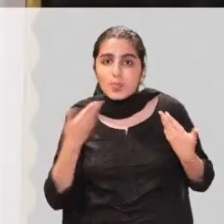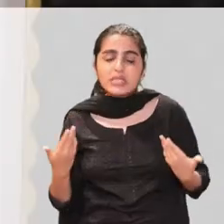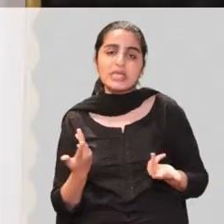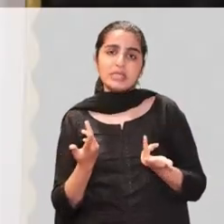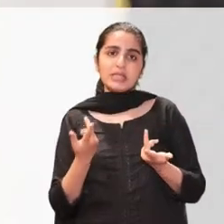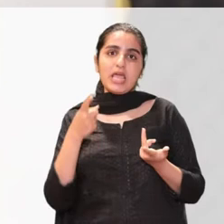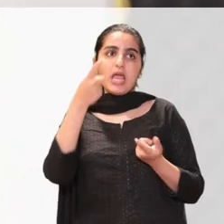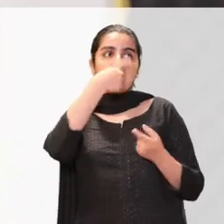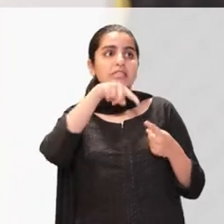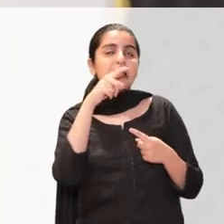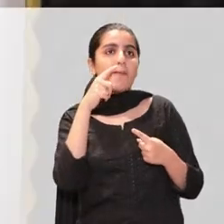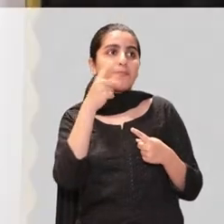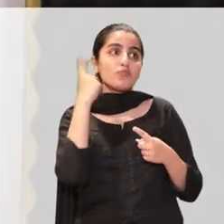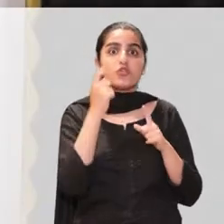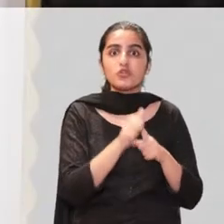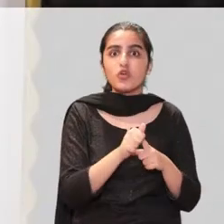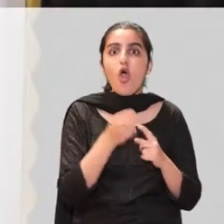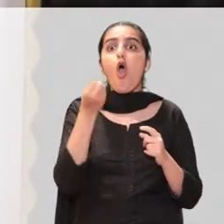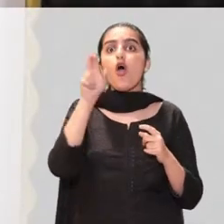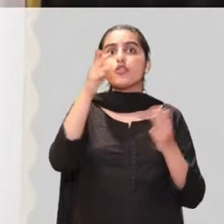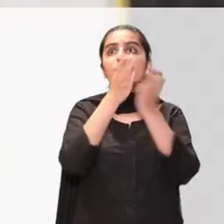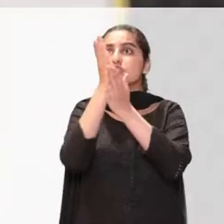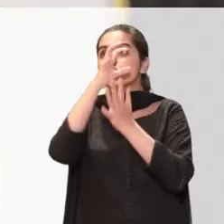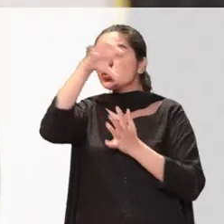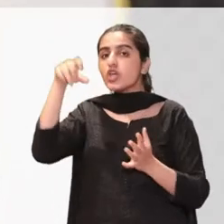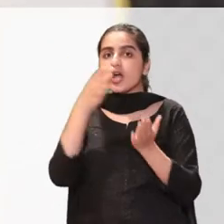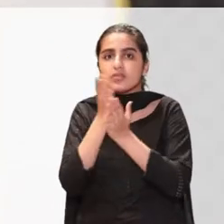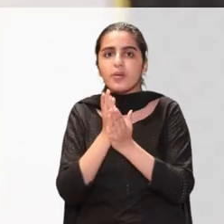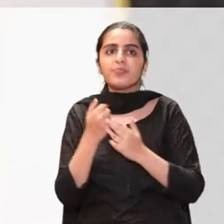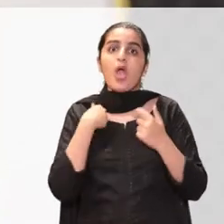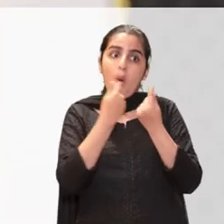आपको पसंद बहुत अच्छी तरह से